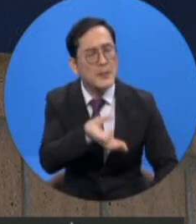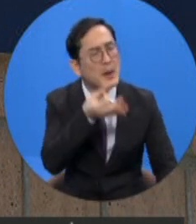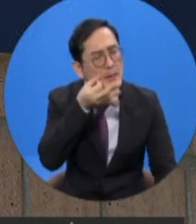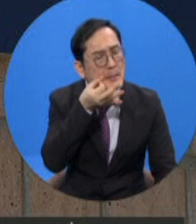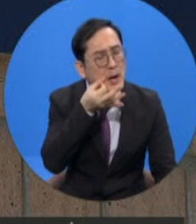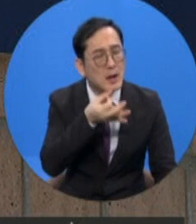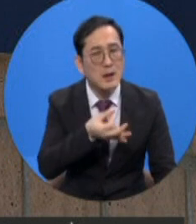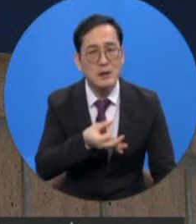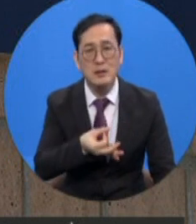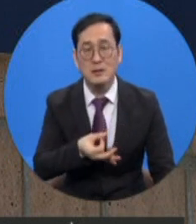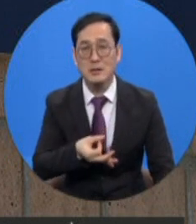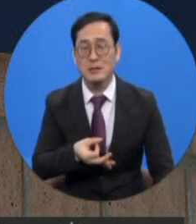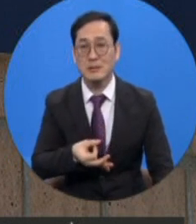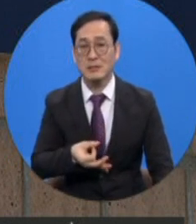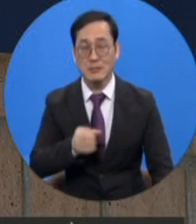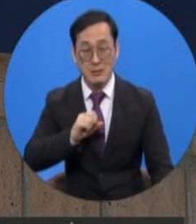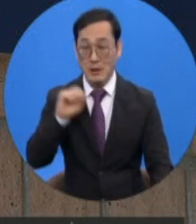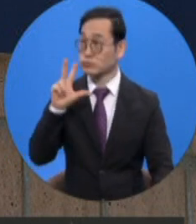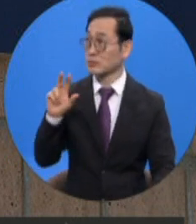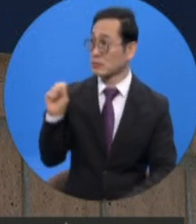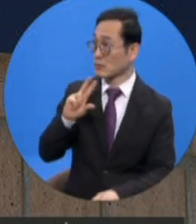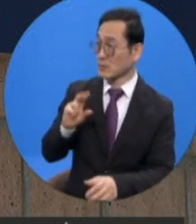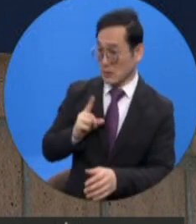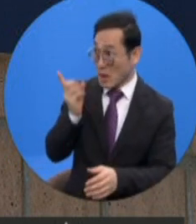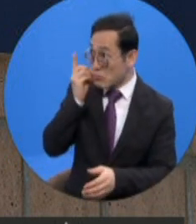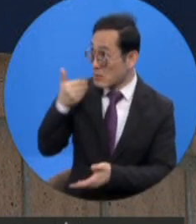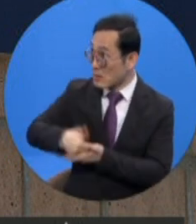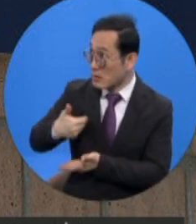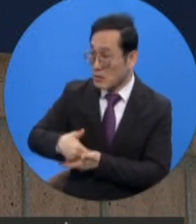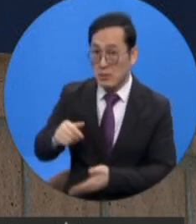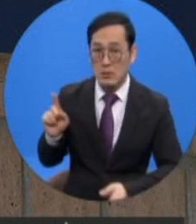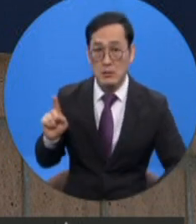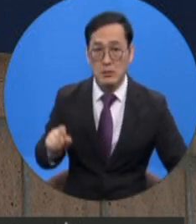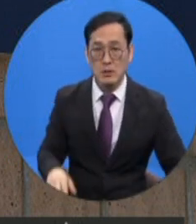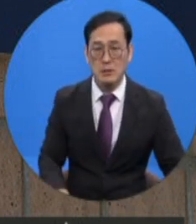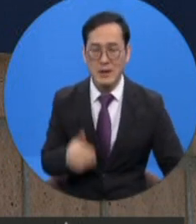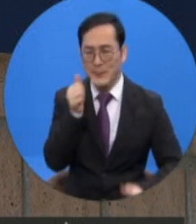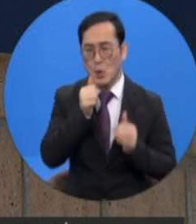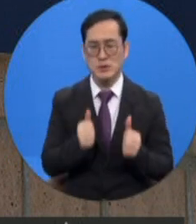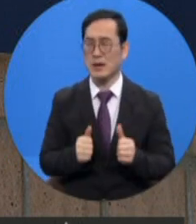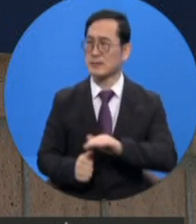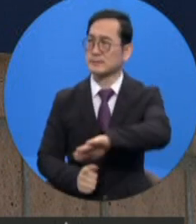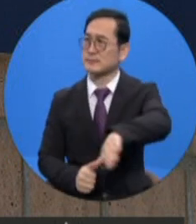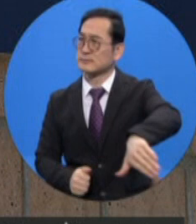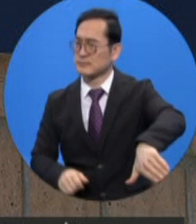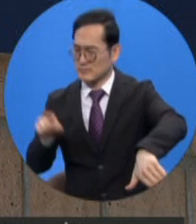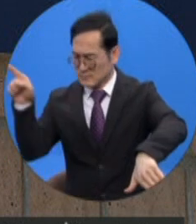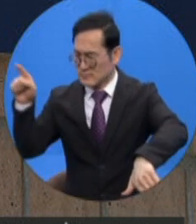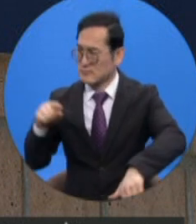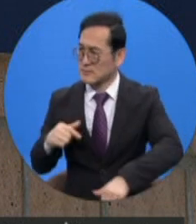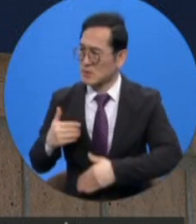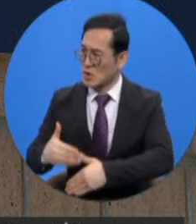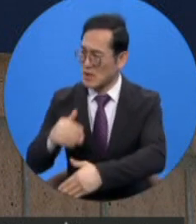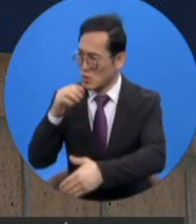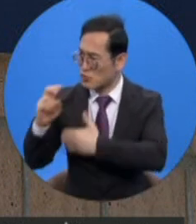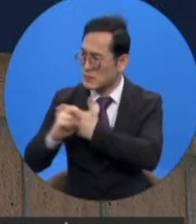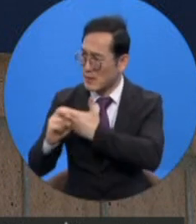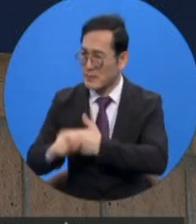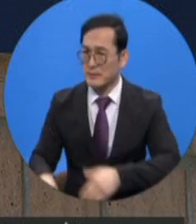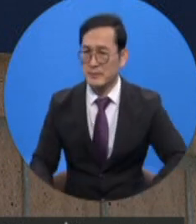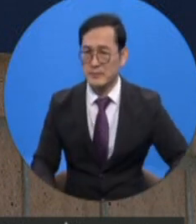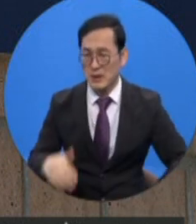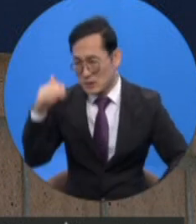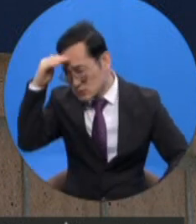휴대전화를 보여달라라고 갑자기 요구를 했다는 겁니다. 그러자 변호인이 절차 위반이다. 참관인 자격으로 온 사람을 취조하는